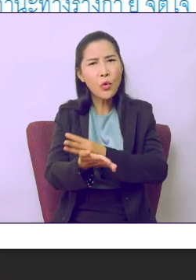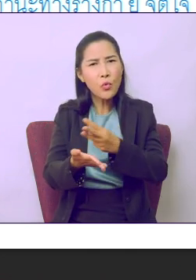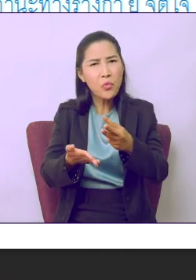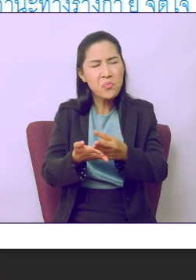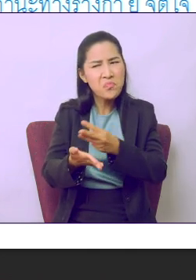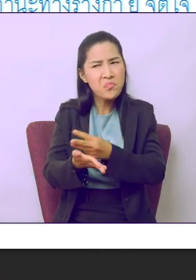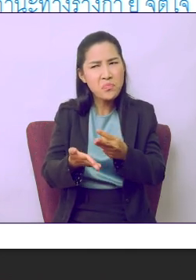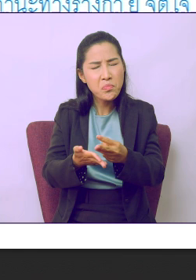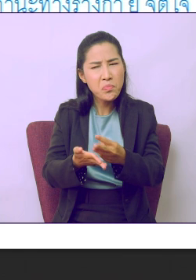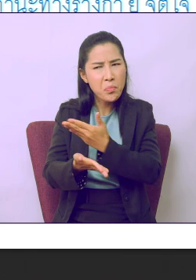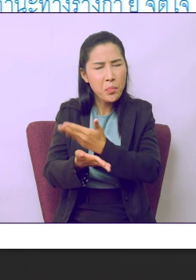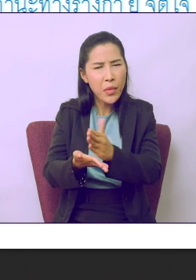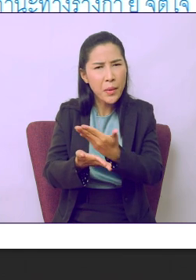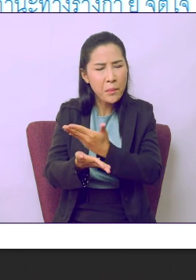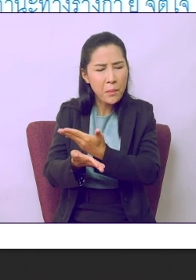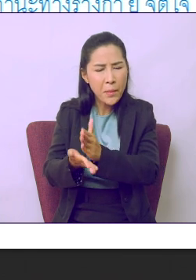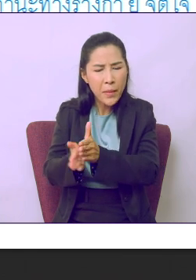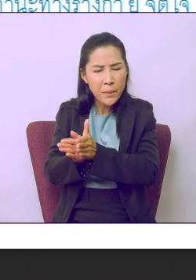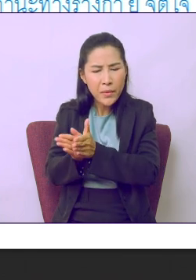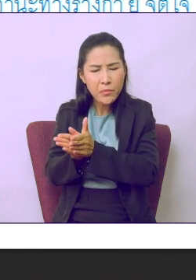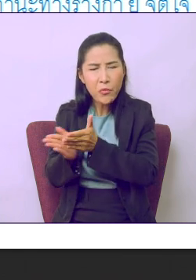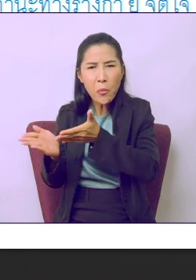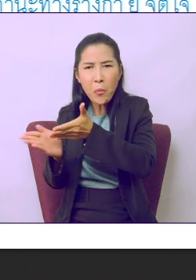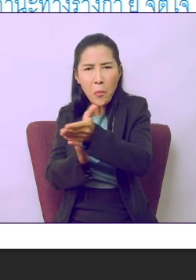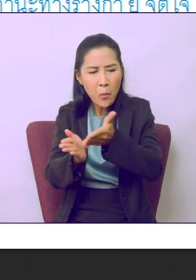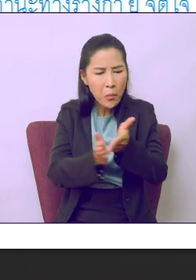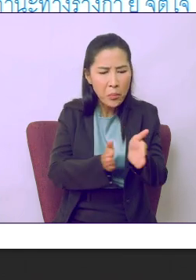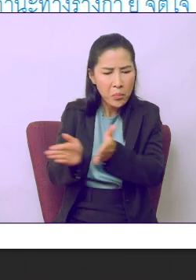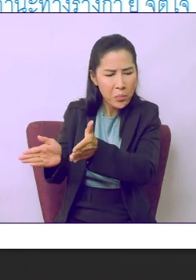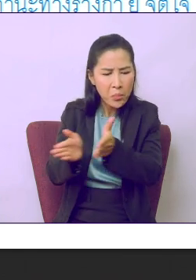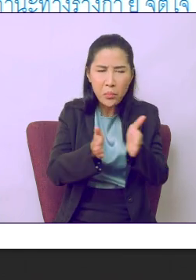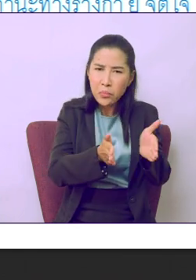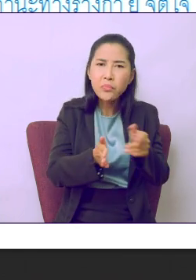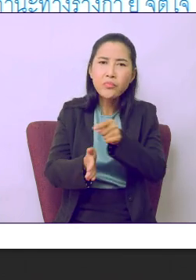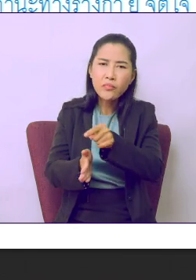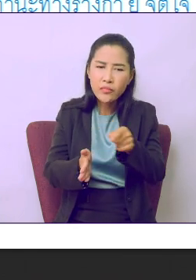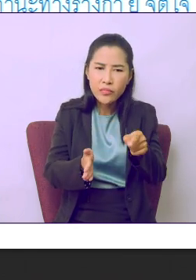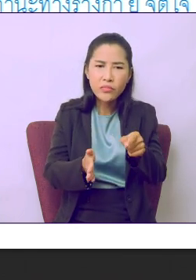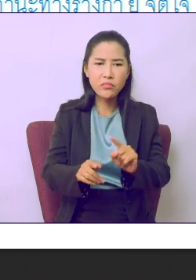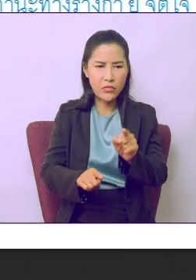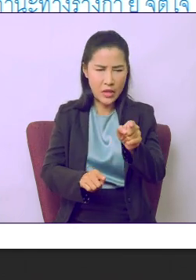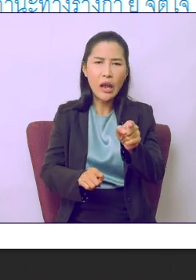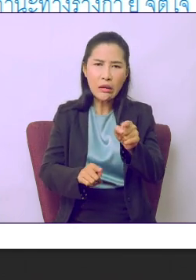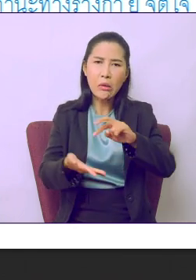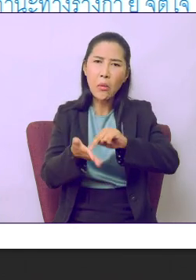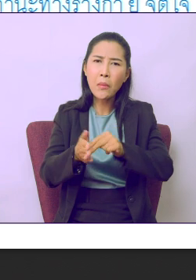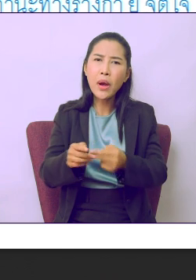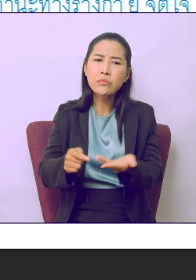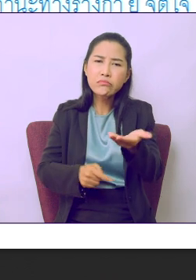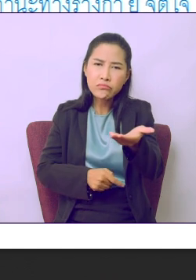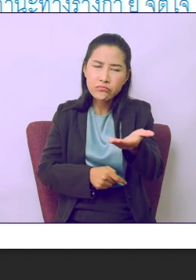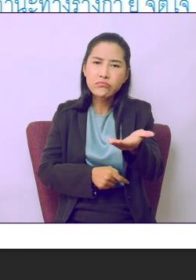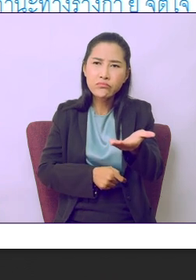2ฝ่ายนะครับแต่ผมยึดอันนี้นะครับเพะผมว่ารู้สึกว่ามันมันค่อนข้างเข้าท่านะครับแล้วก็รู้สึก